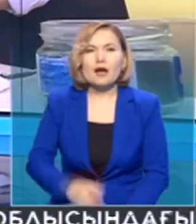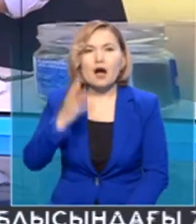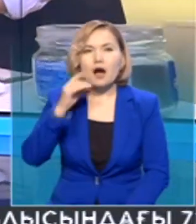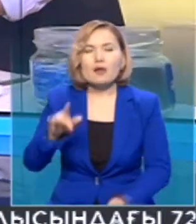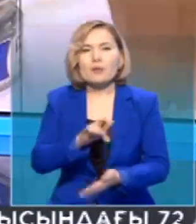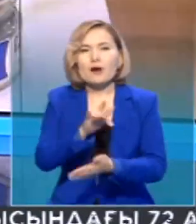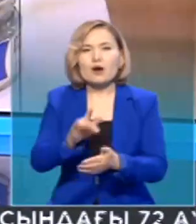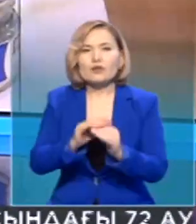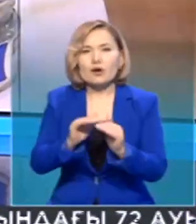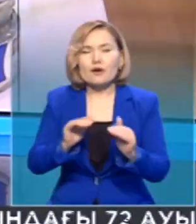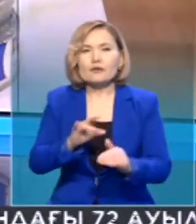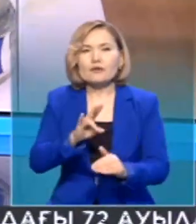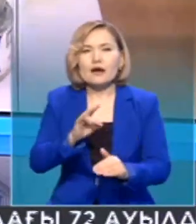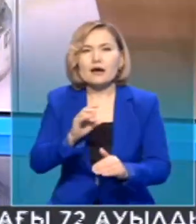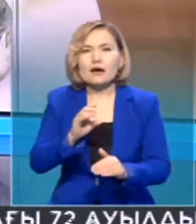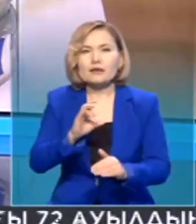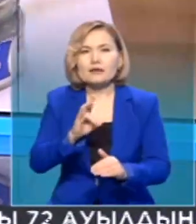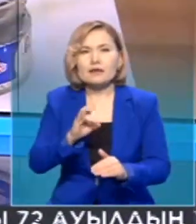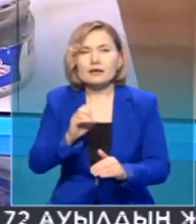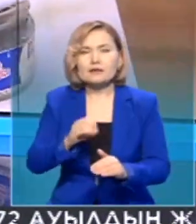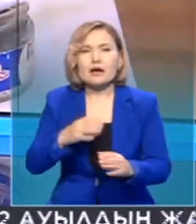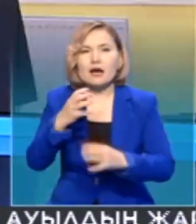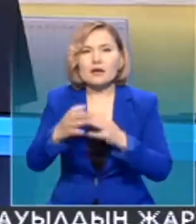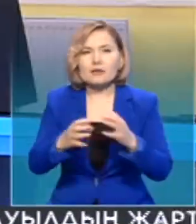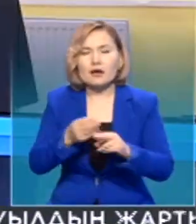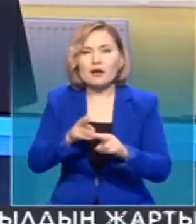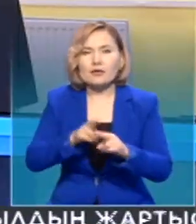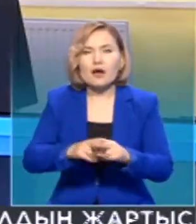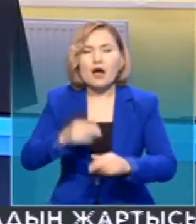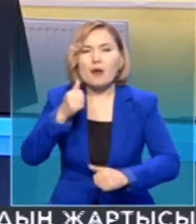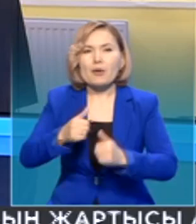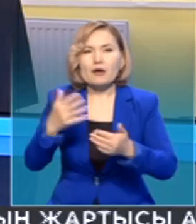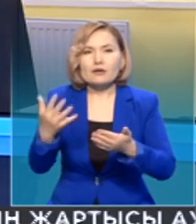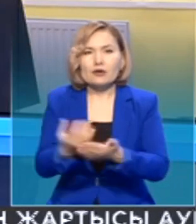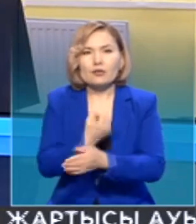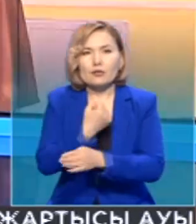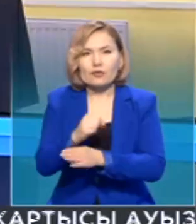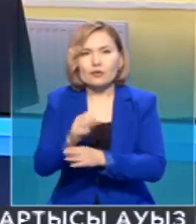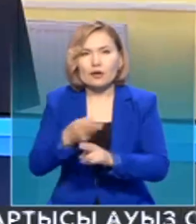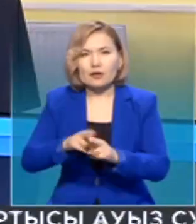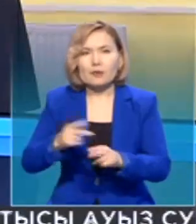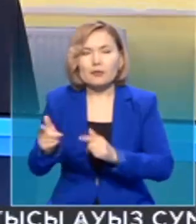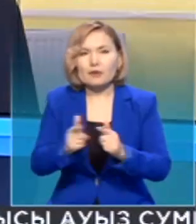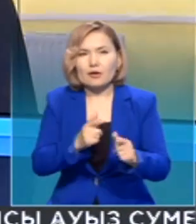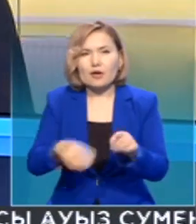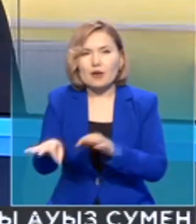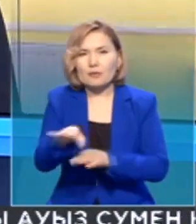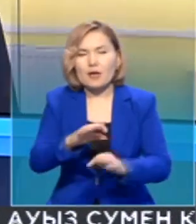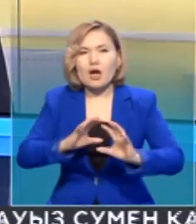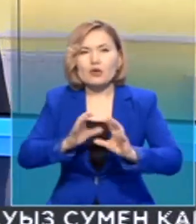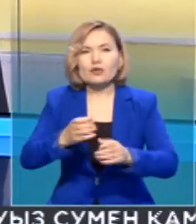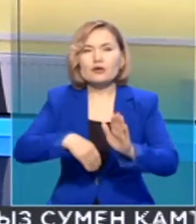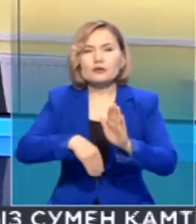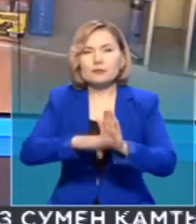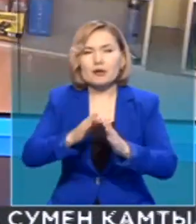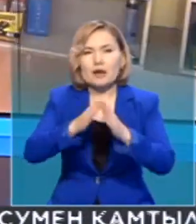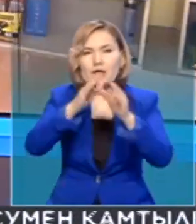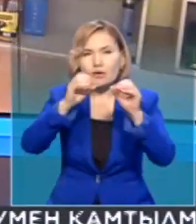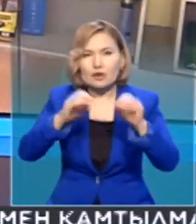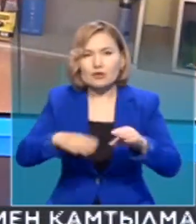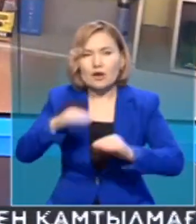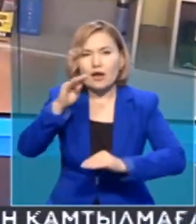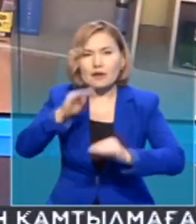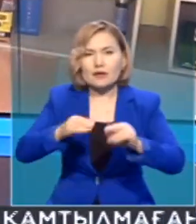Алматылық оқушылар НАСА халықаралық ғарыш агенттігі өткізген байқауда жеңімпаз атанды. Олар дайындаған жоба әлемнің үздік